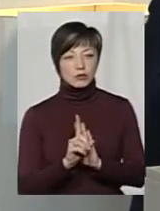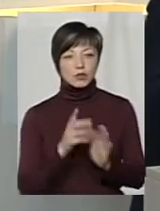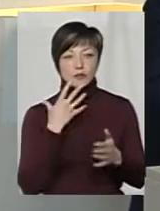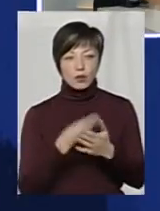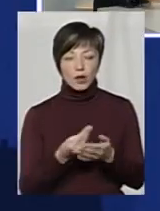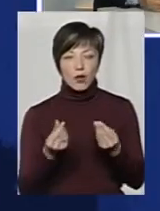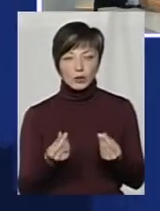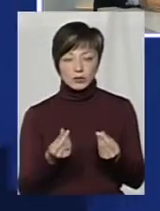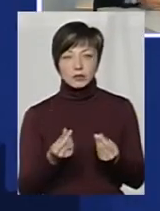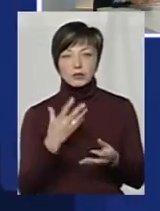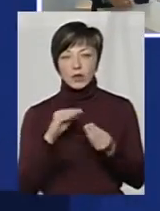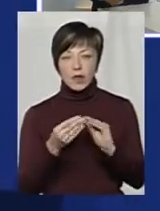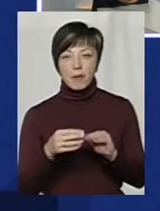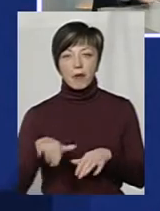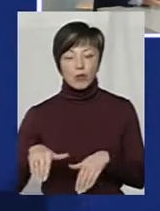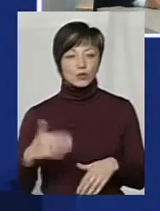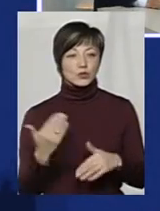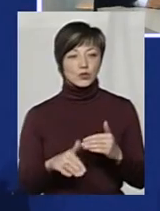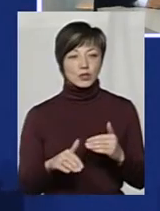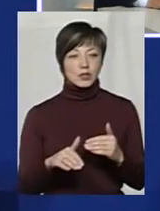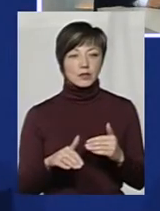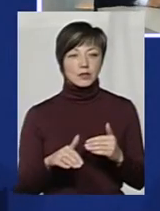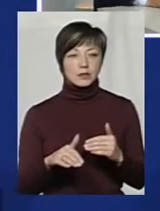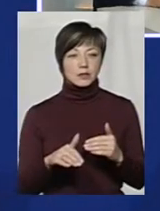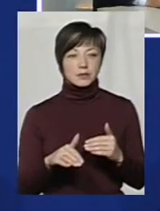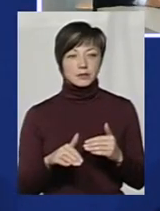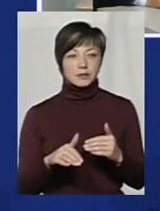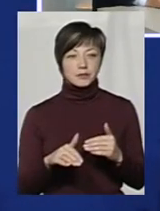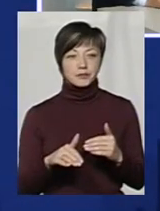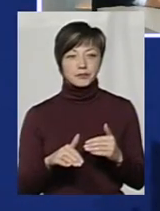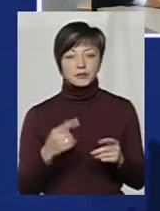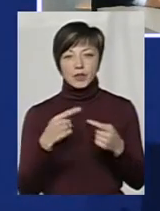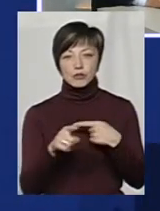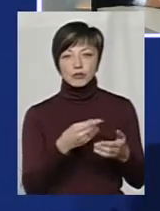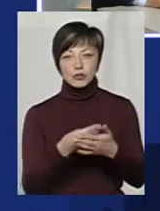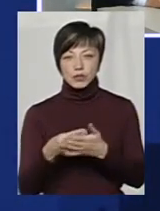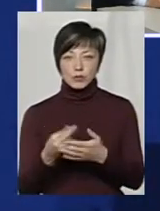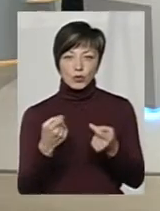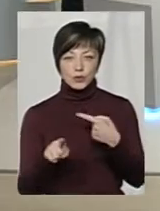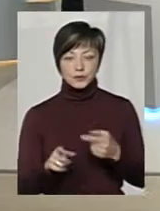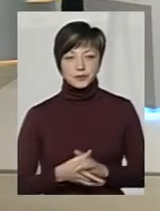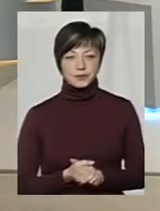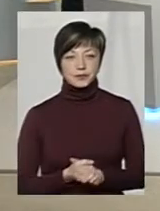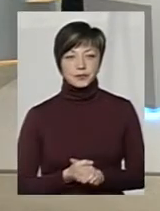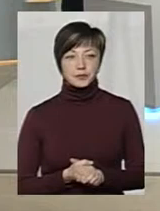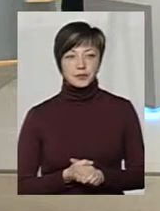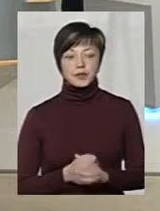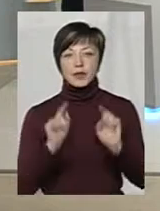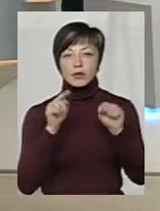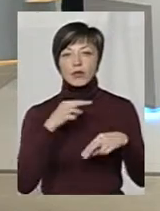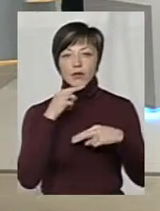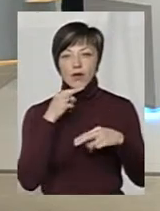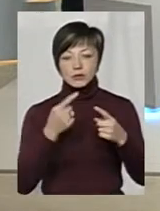свої кошти, свої проблеми, а потім вже, як звертається інші бюджети, вже й по іншому бюджету. І звернімо увагу